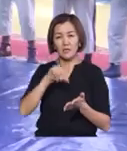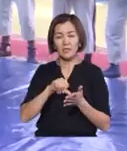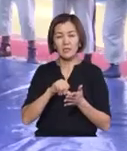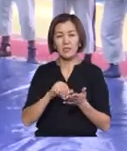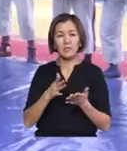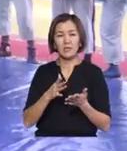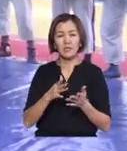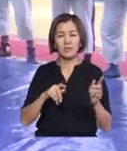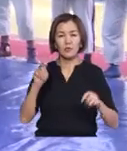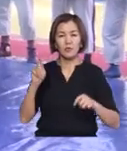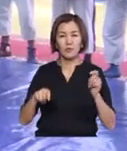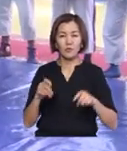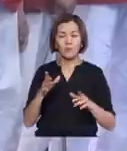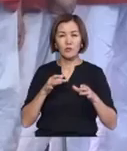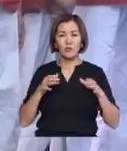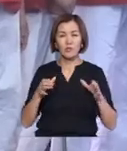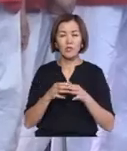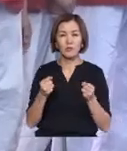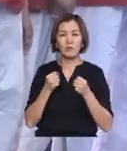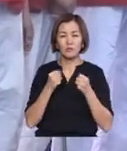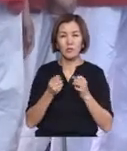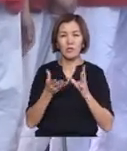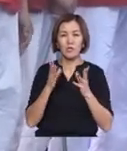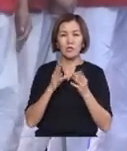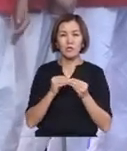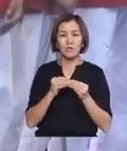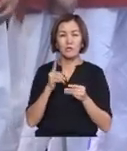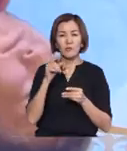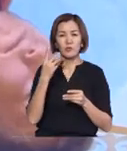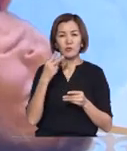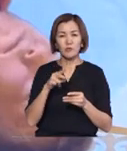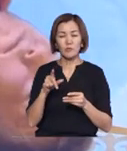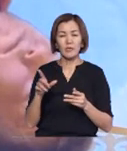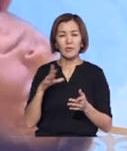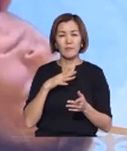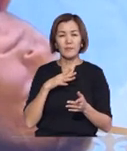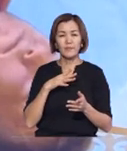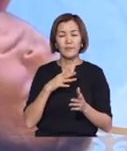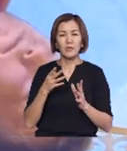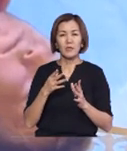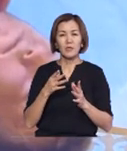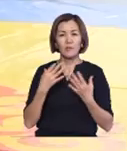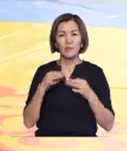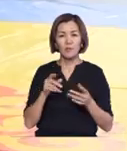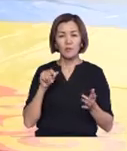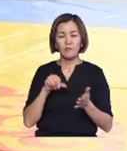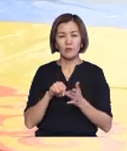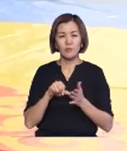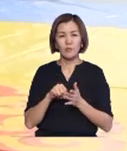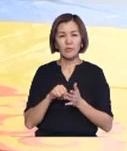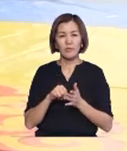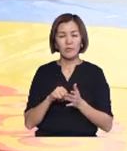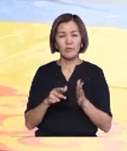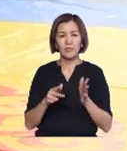Еліміздің түпкір-түпкірінен жинақталған спортшылардың жалпы саны 120-ға жуықтайды. Ал бозгілімге беттеген ұлдар